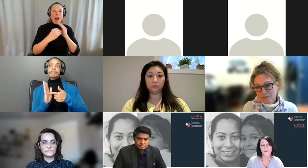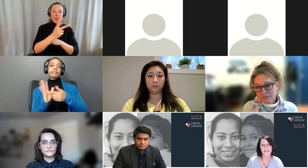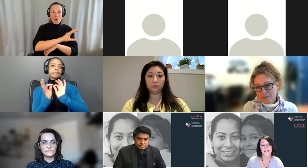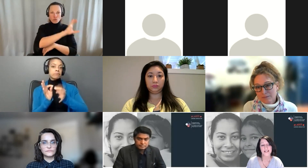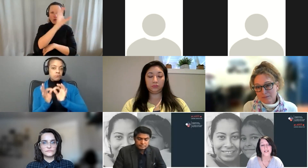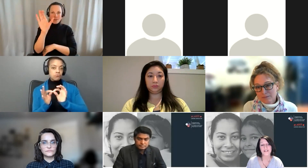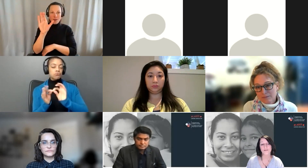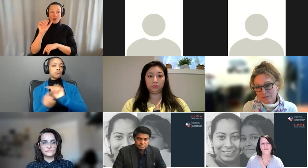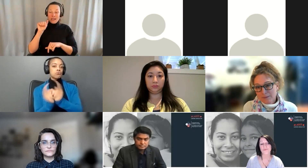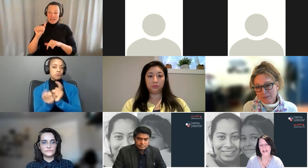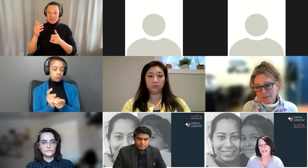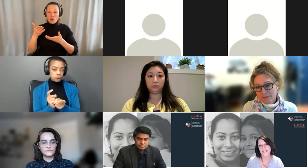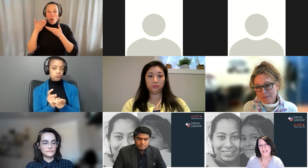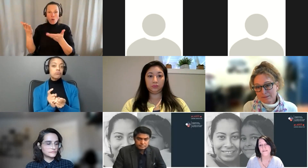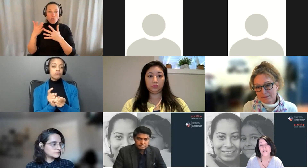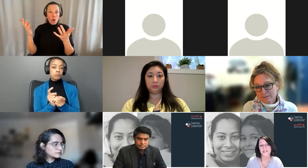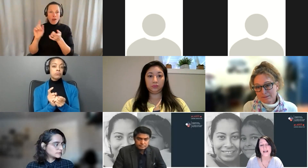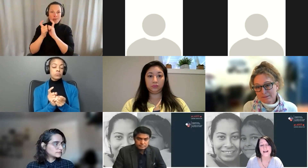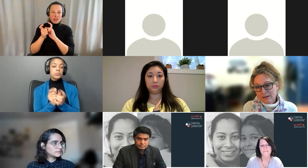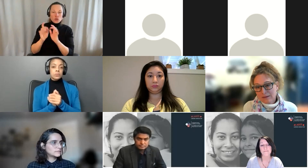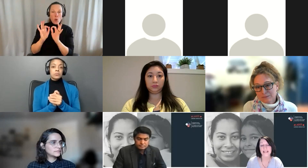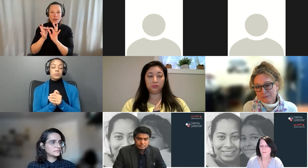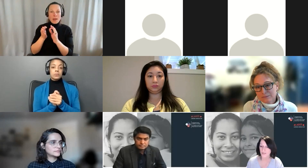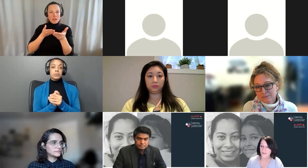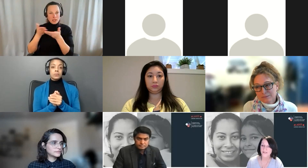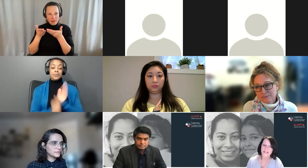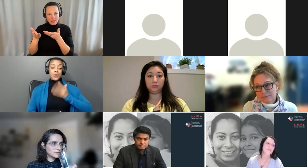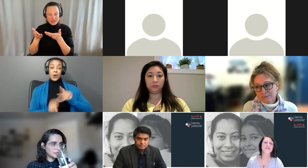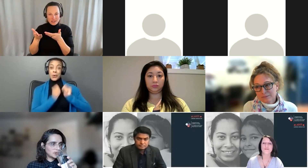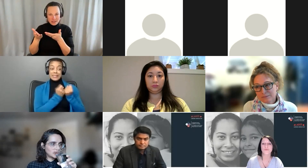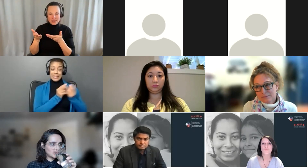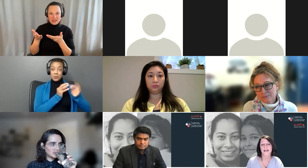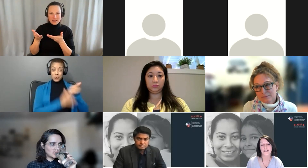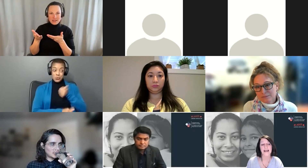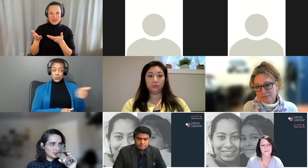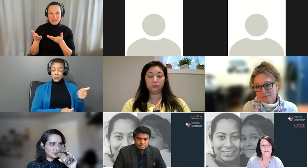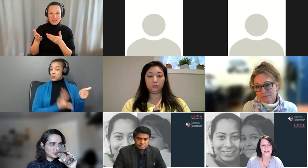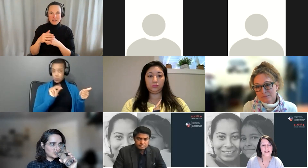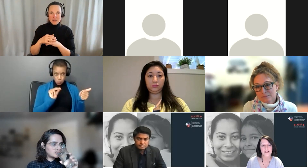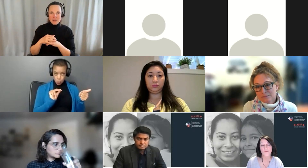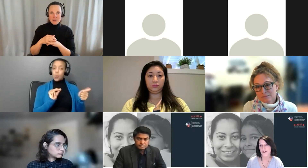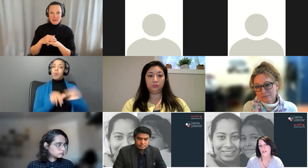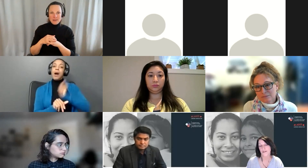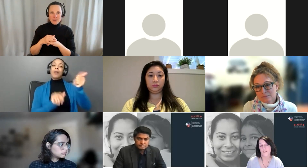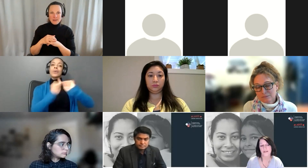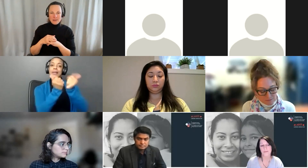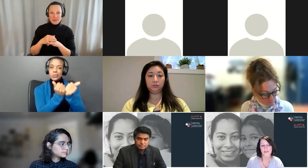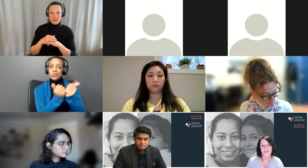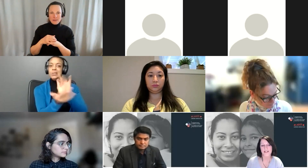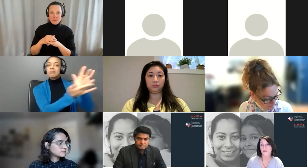et de traduction. Et tandis que nous ne livrons pas ces services directement,